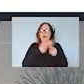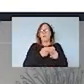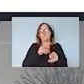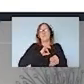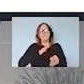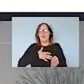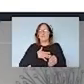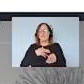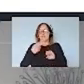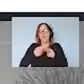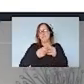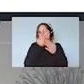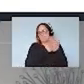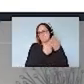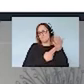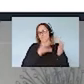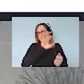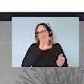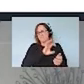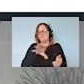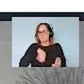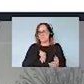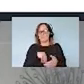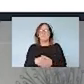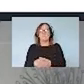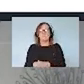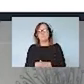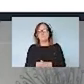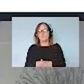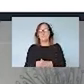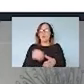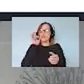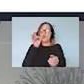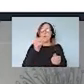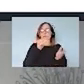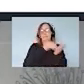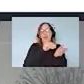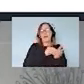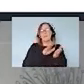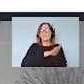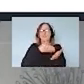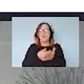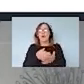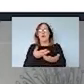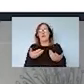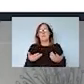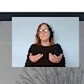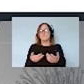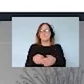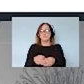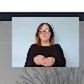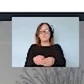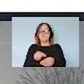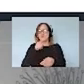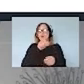swoim tempie czytać, oglądać, czytać dobre praktyki, przykłady.